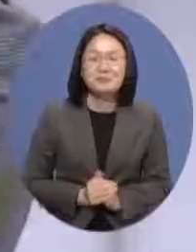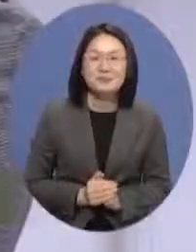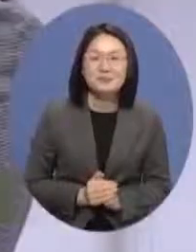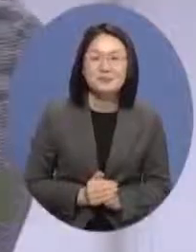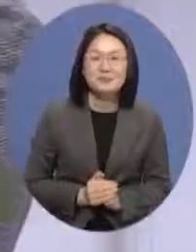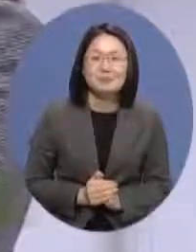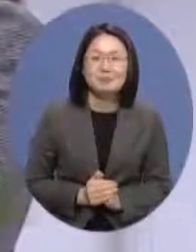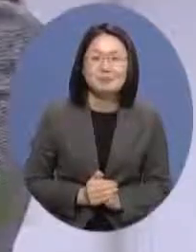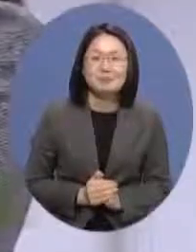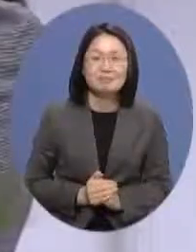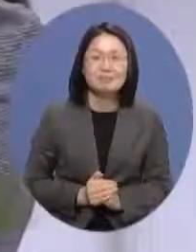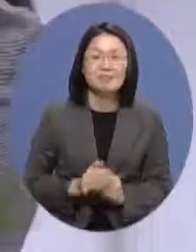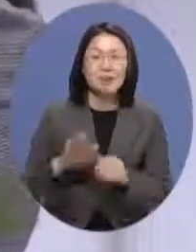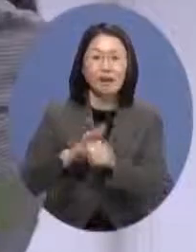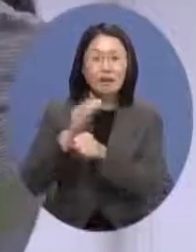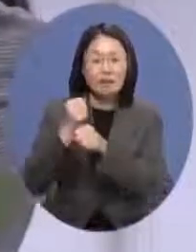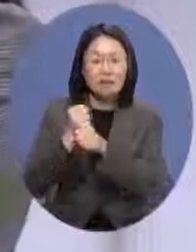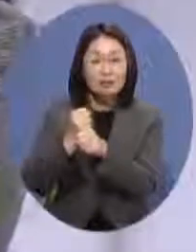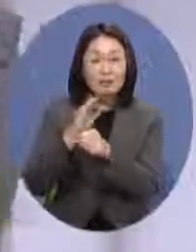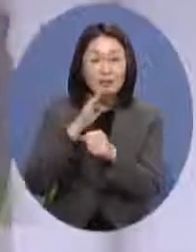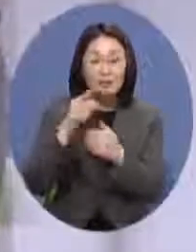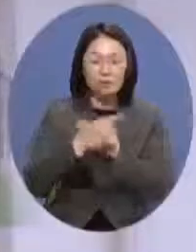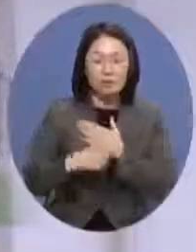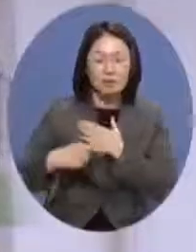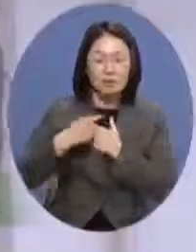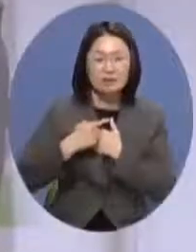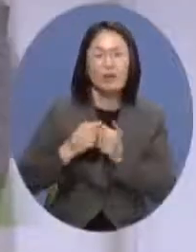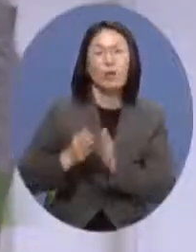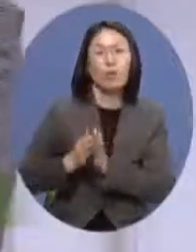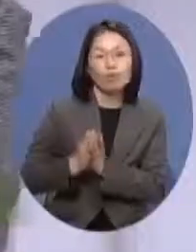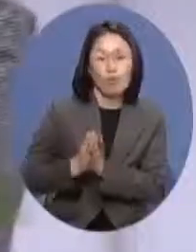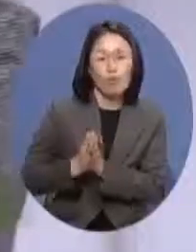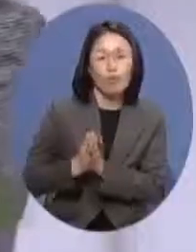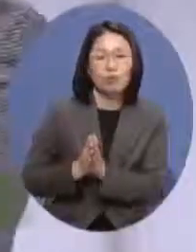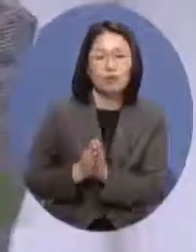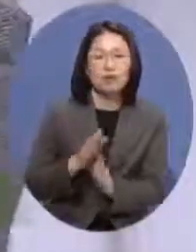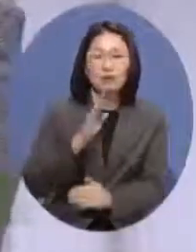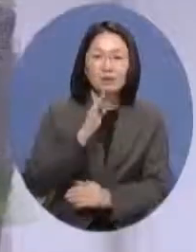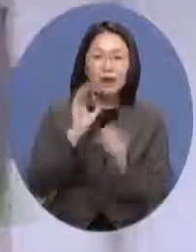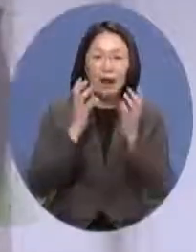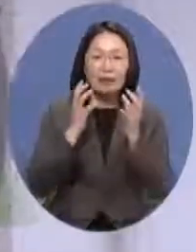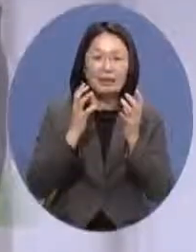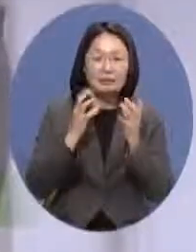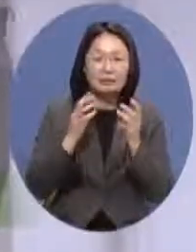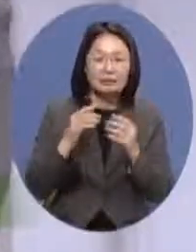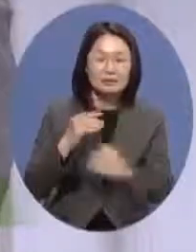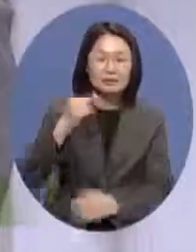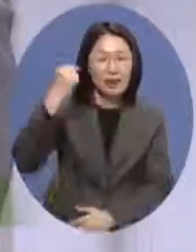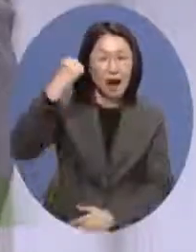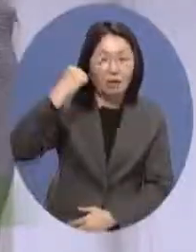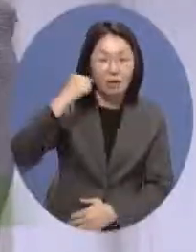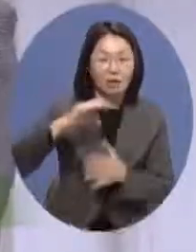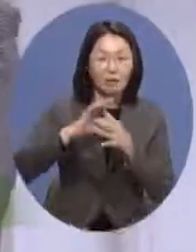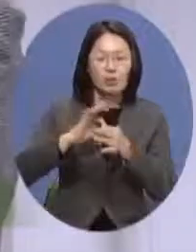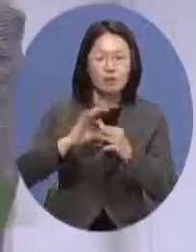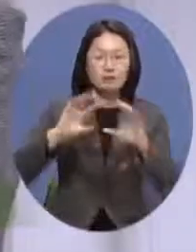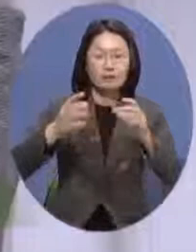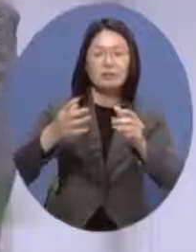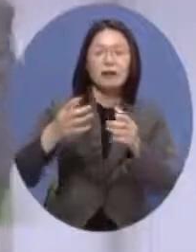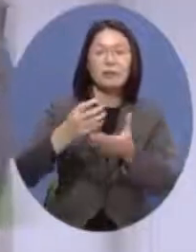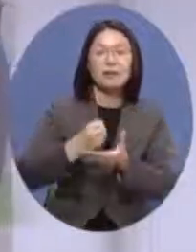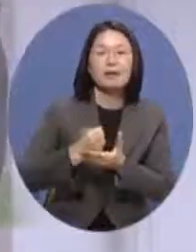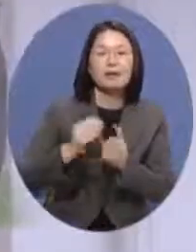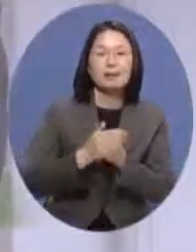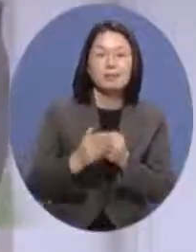그렇군요. 애착의 첫 걸음은 예, 예, 우리는 이렇게 영아기 아기들은 그 세상을 감각을 통해서 이제 받아들이게 되는데 감각